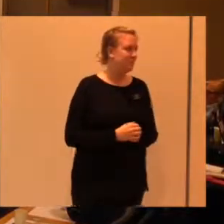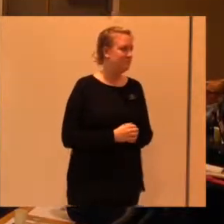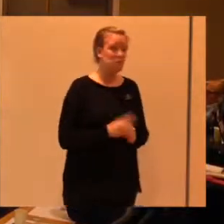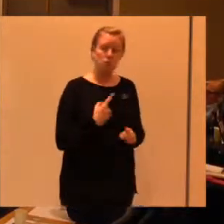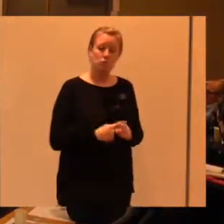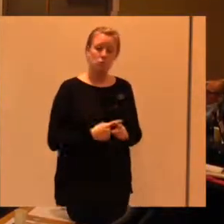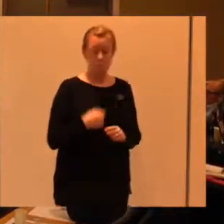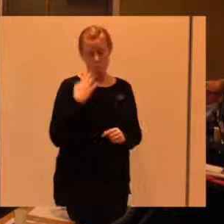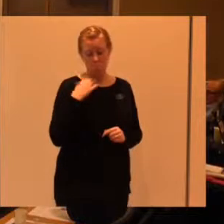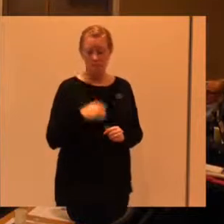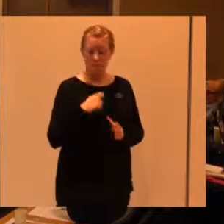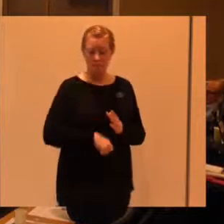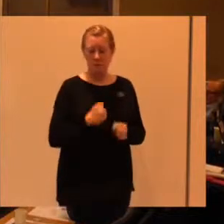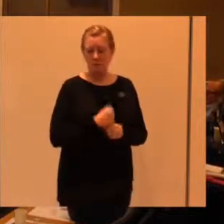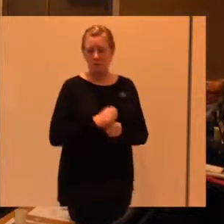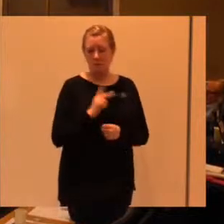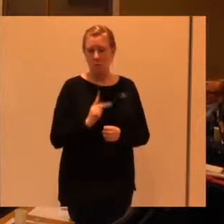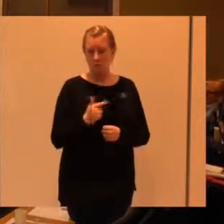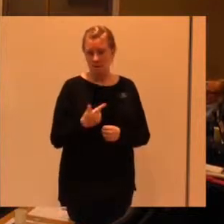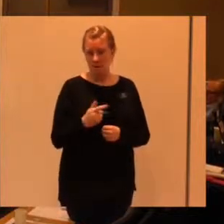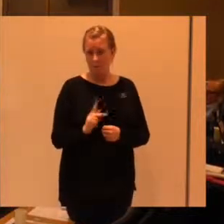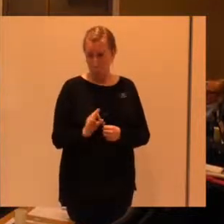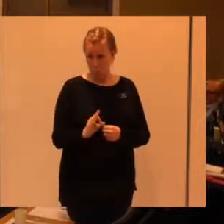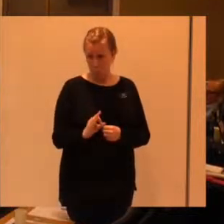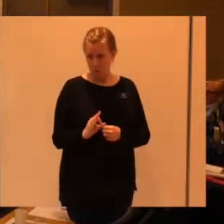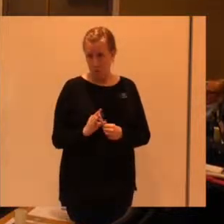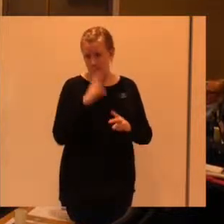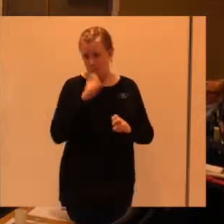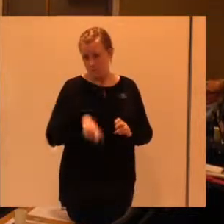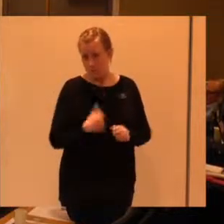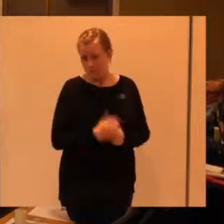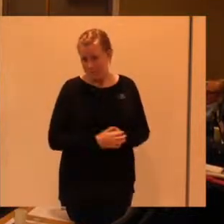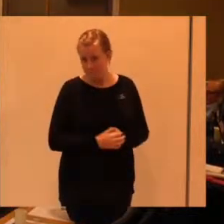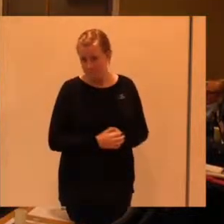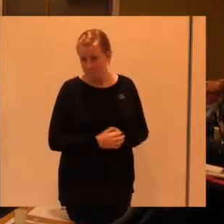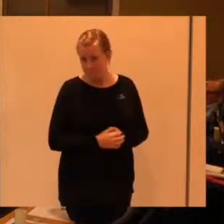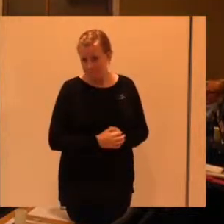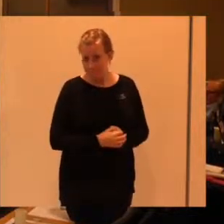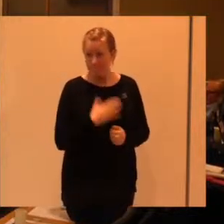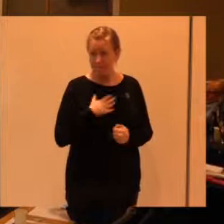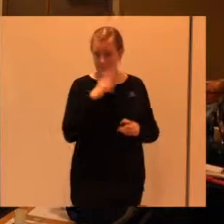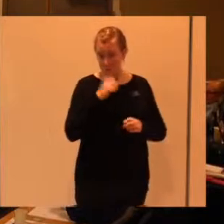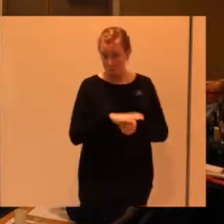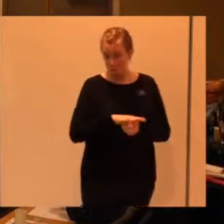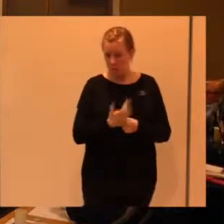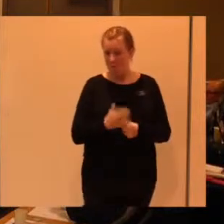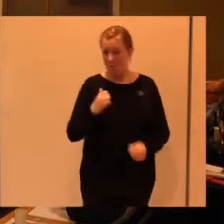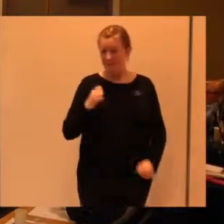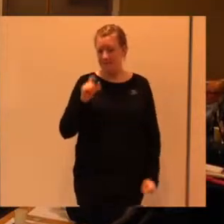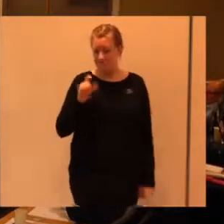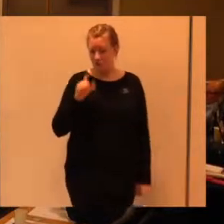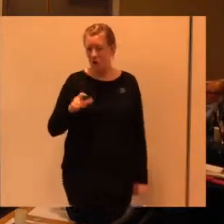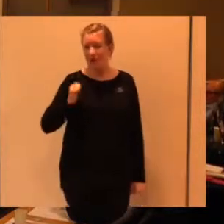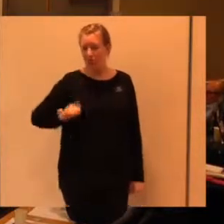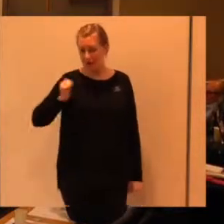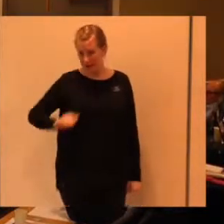forskare på KTH på deltid. Så mitt forskningsområde är tillgänglighet, den digitala